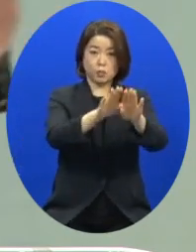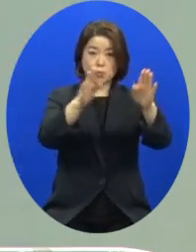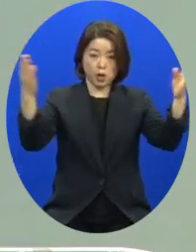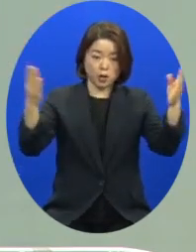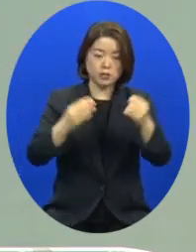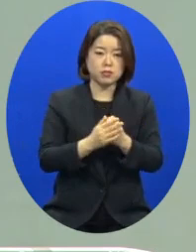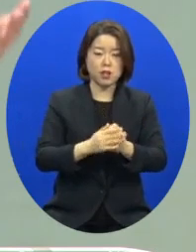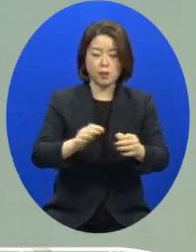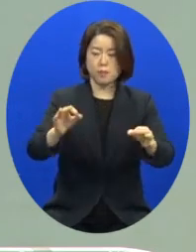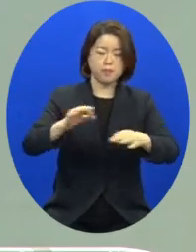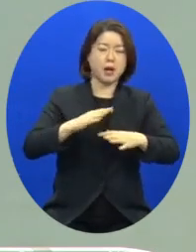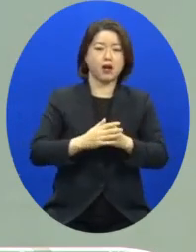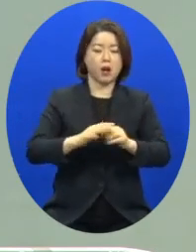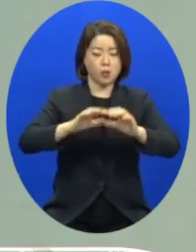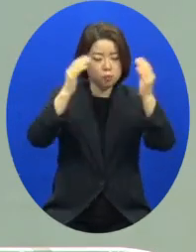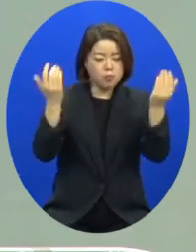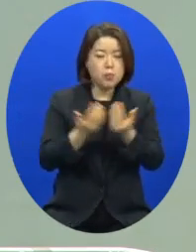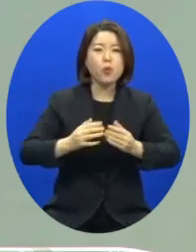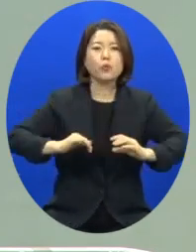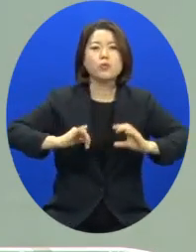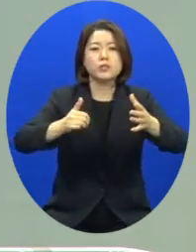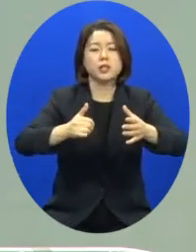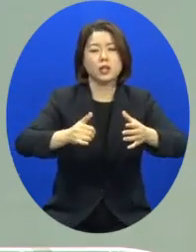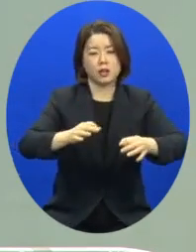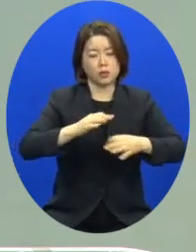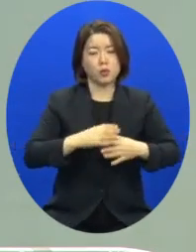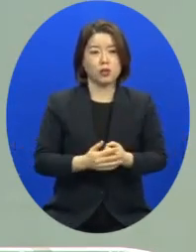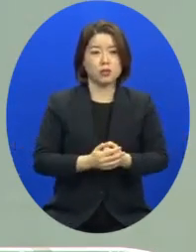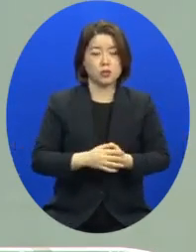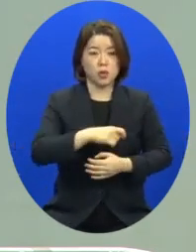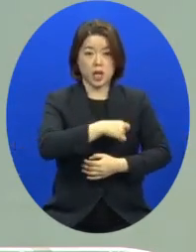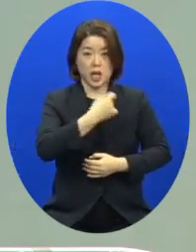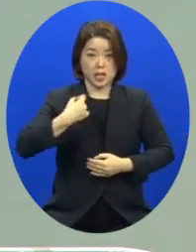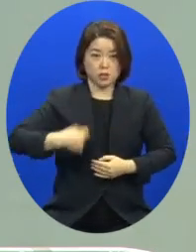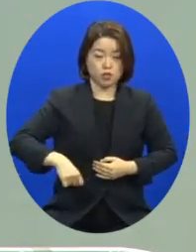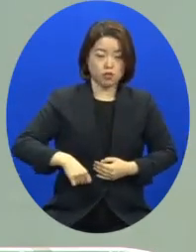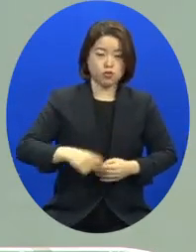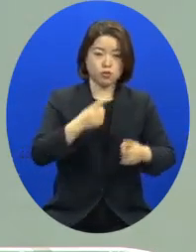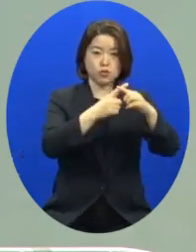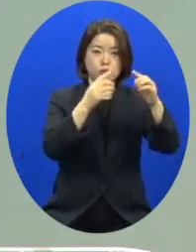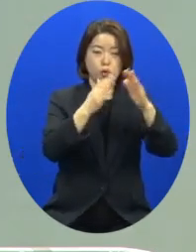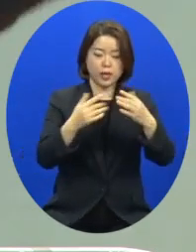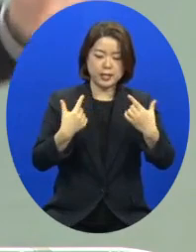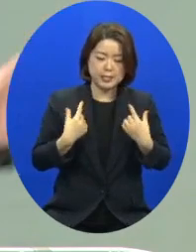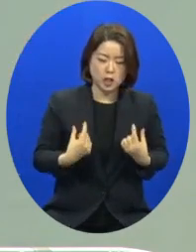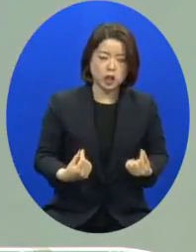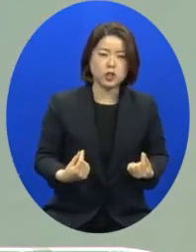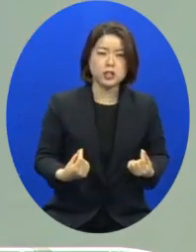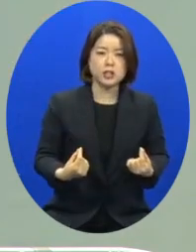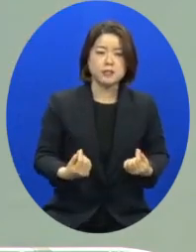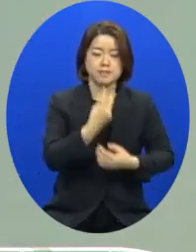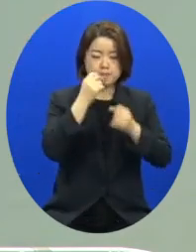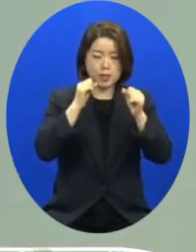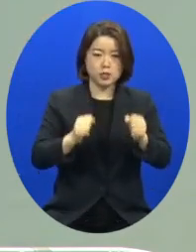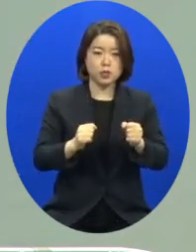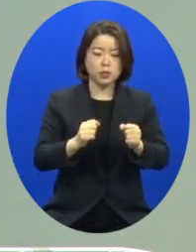깜짝 놀랐어요. 전 세계가 놀랐어요. 중국 교회는 여전히 살아있었고 오히려 더 부흥하고